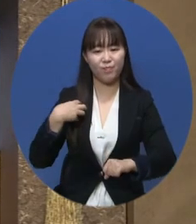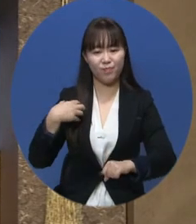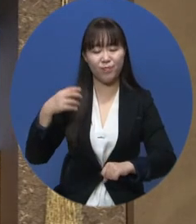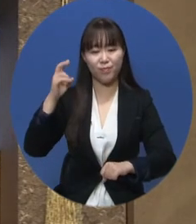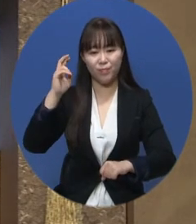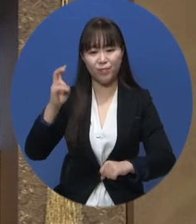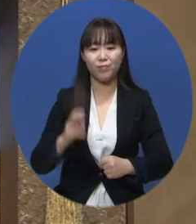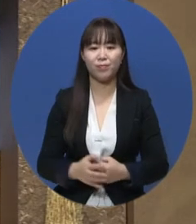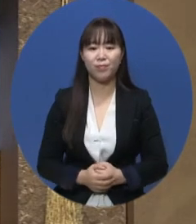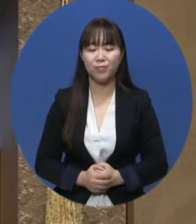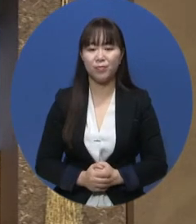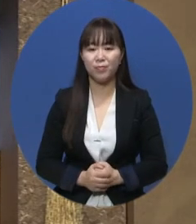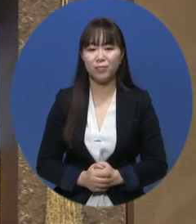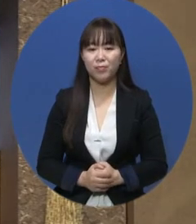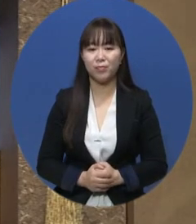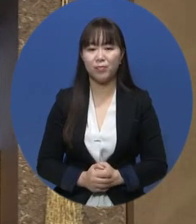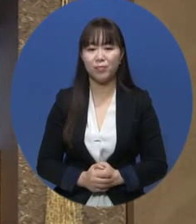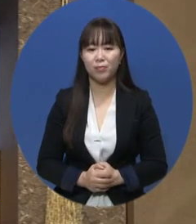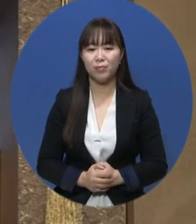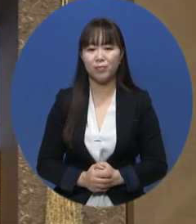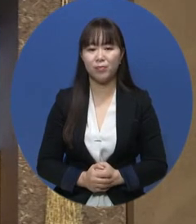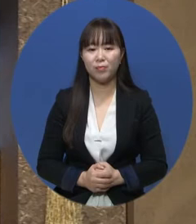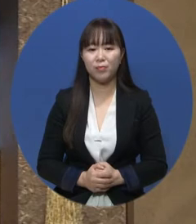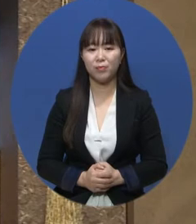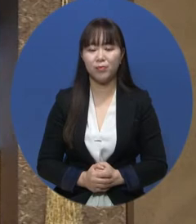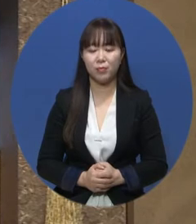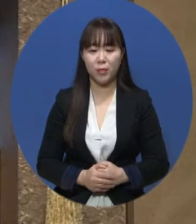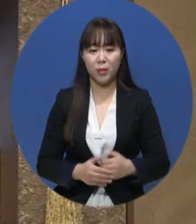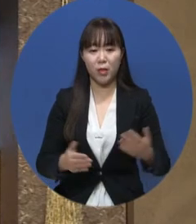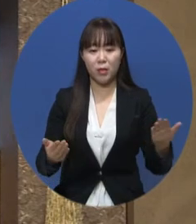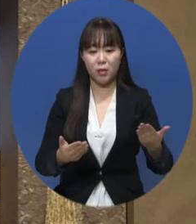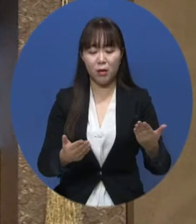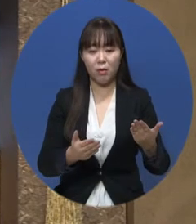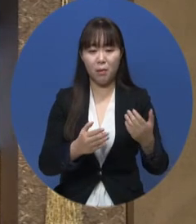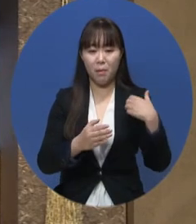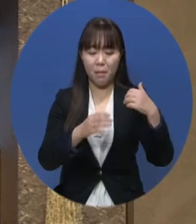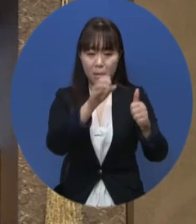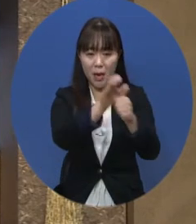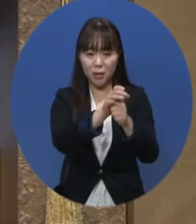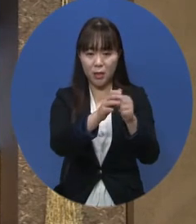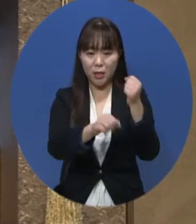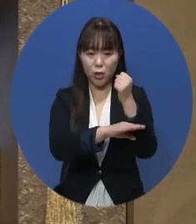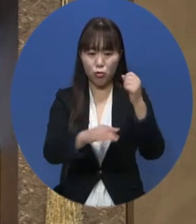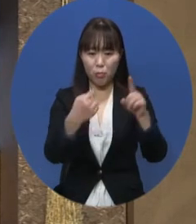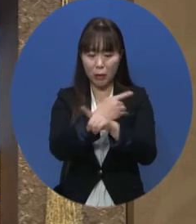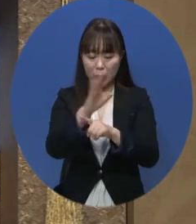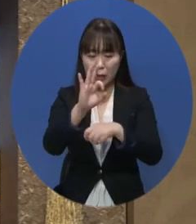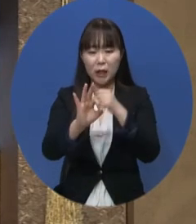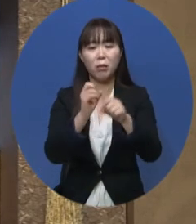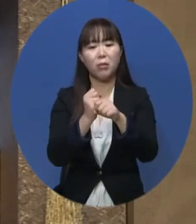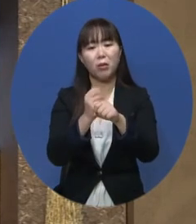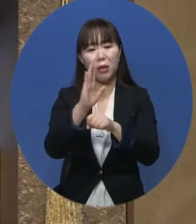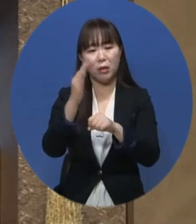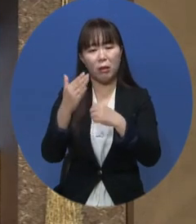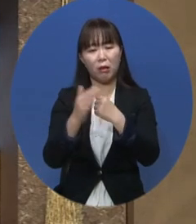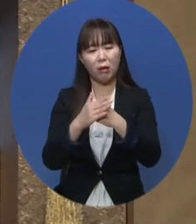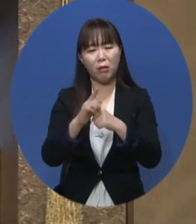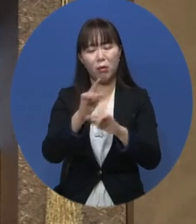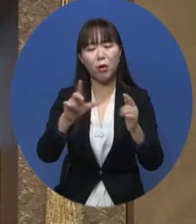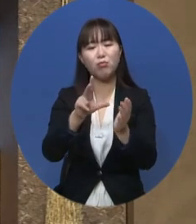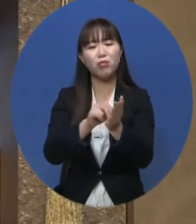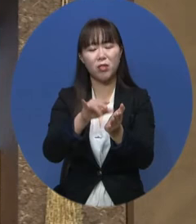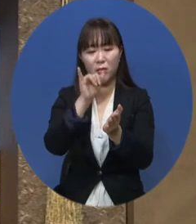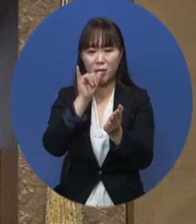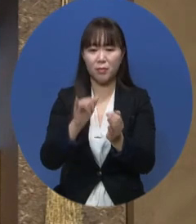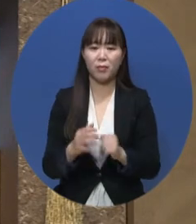앞장서서 이렇게 하려고 합니다. 네. 이렇게 인력 배치 기준을 변하지 않고 10년 넘게 하다 보니까 나타나는 여러 가지 문제점이